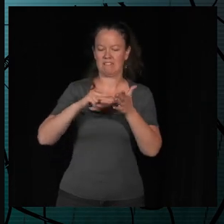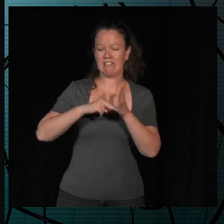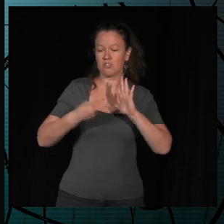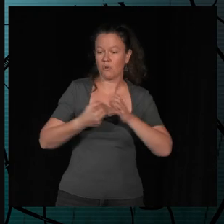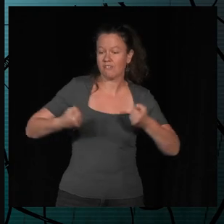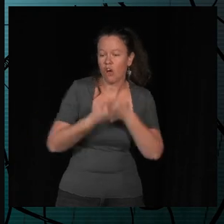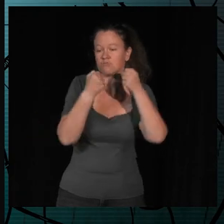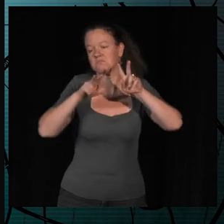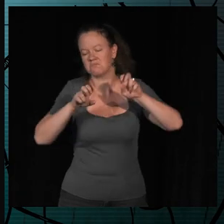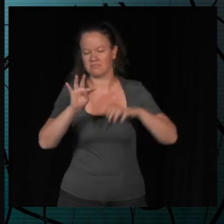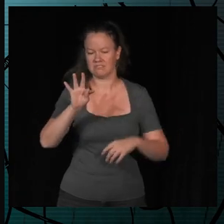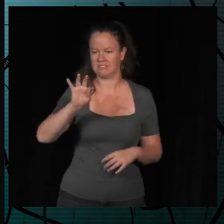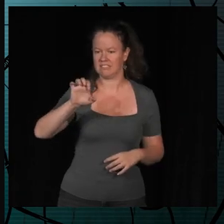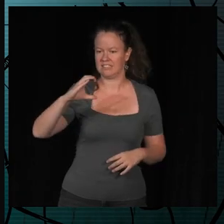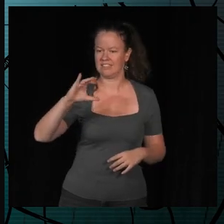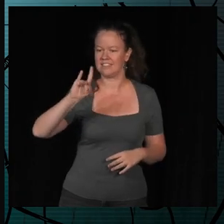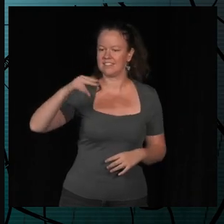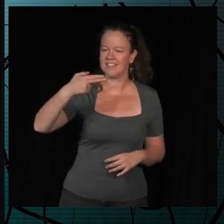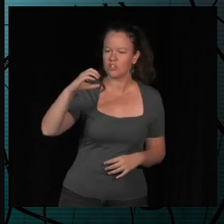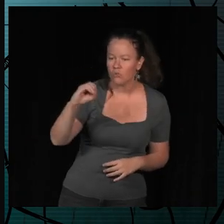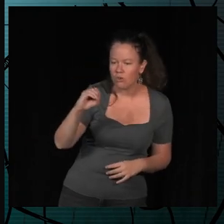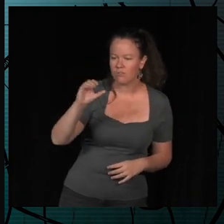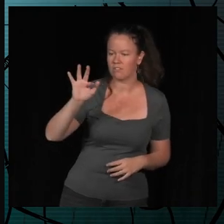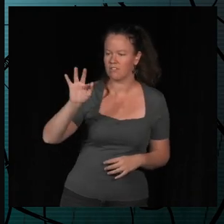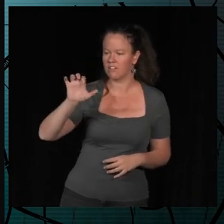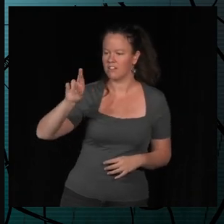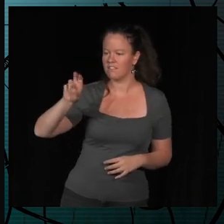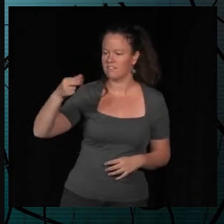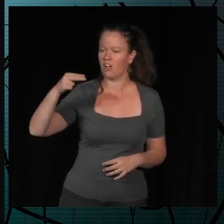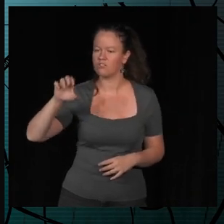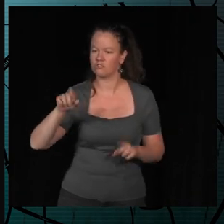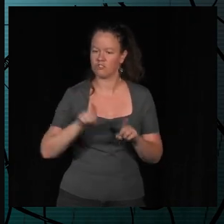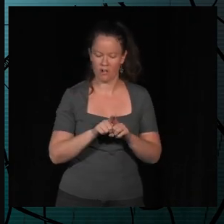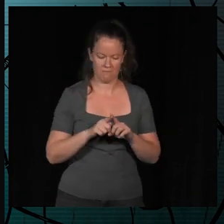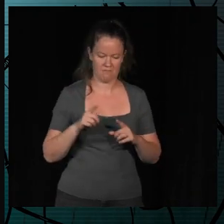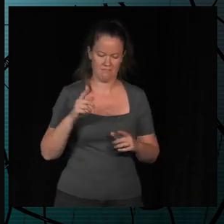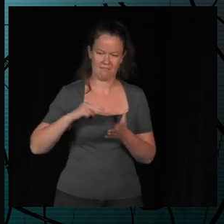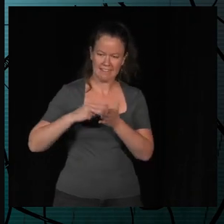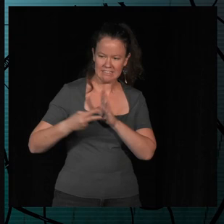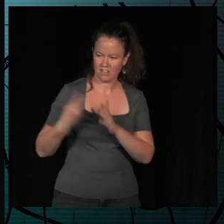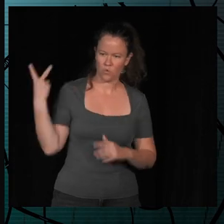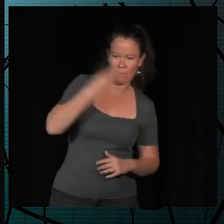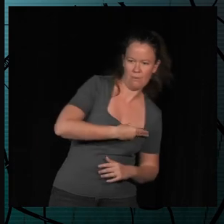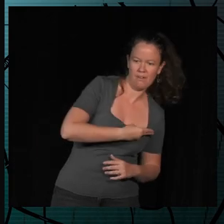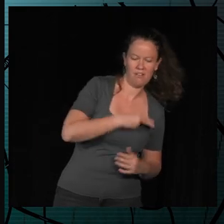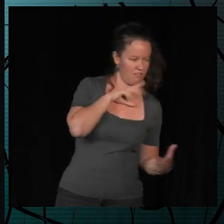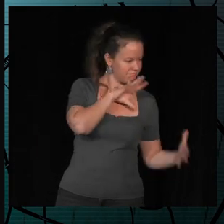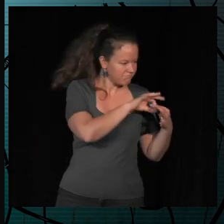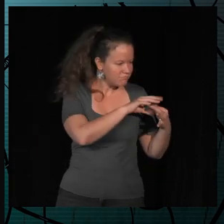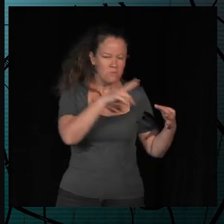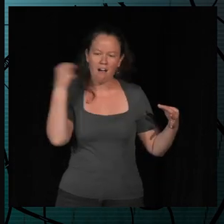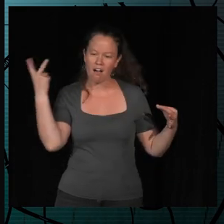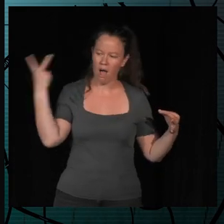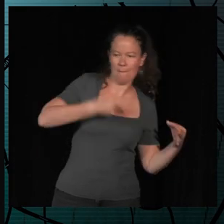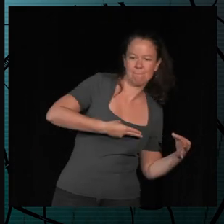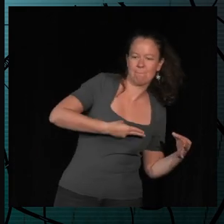on interfère en permanence dans les relations on voit bien que ces écran ils font écran à quelque chose et ils font d'abord écran aux relations donc c'est